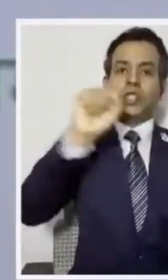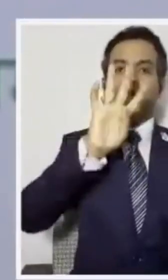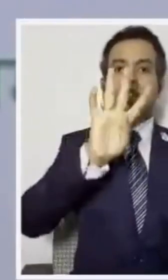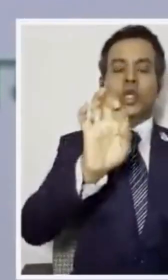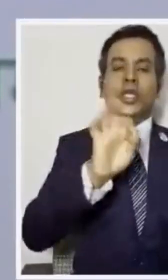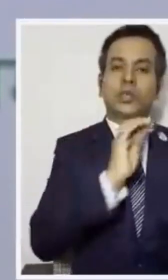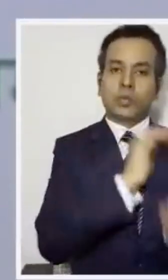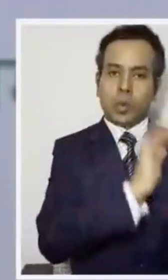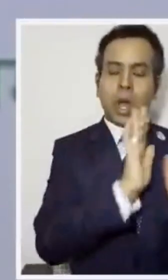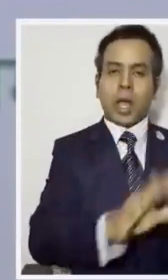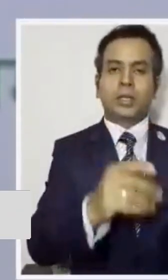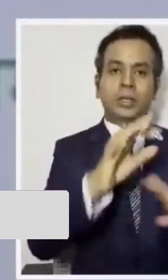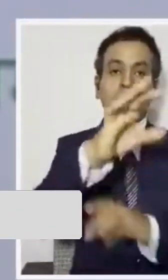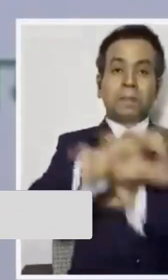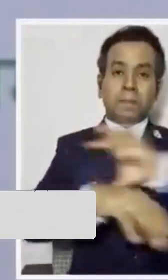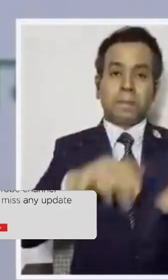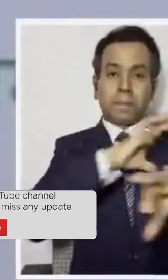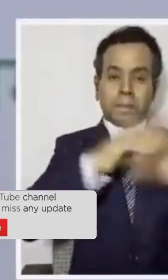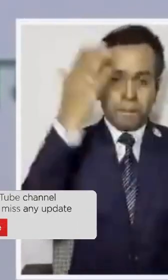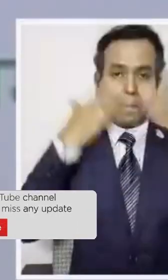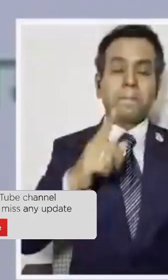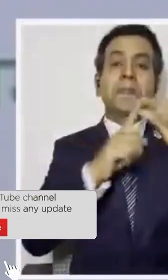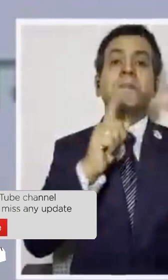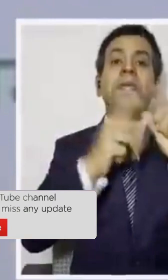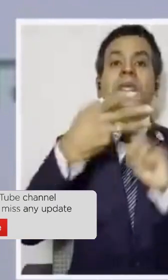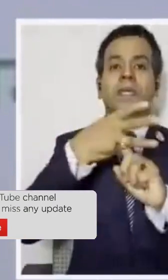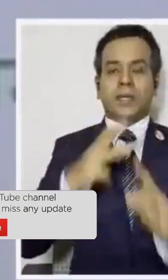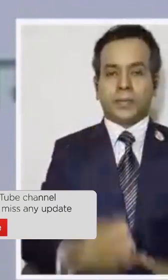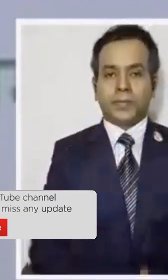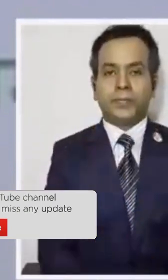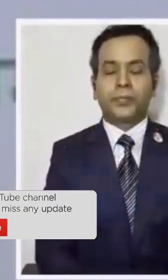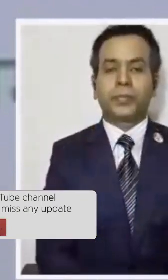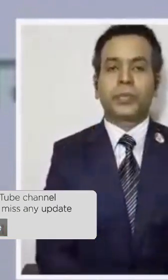ফোন কলের মাধ্যমে ফোন কল গ্রহণ করা হয়েছে গত